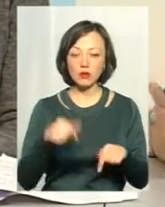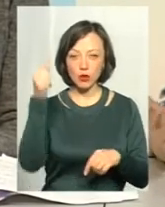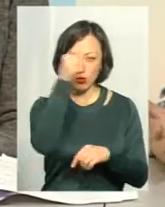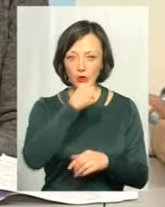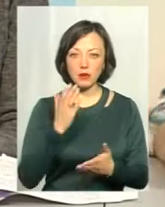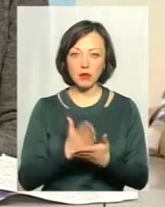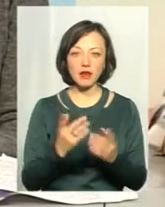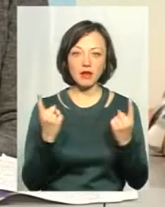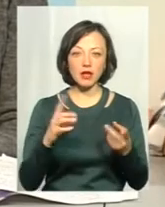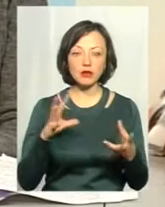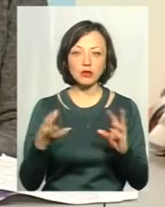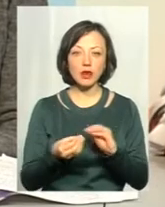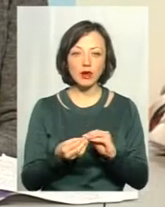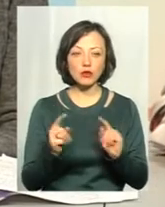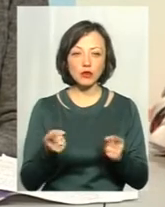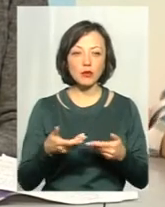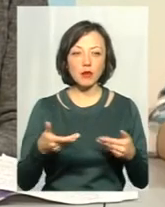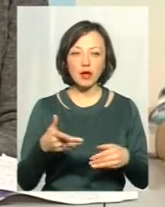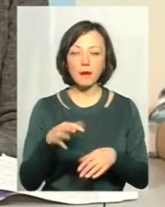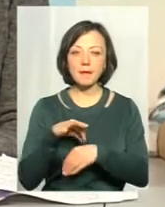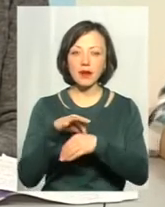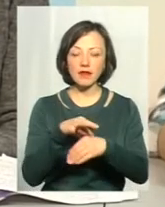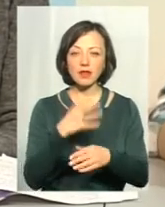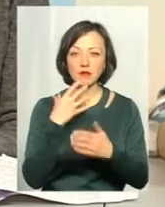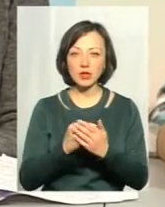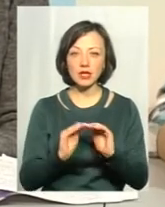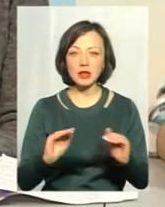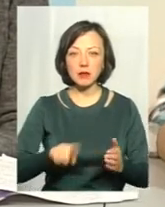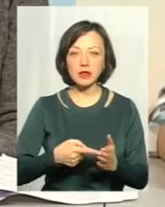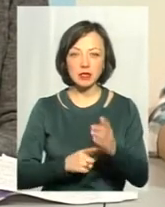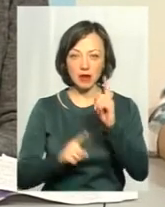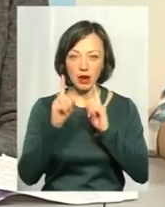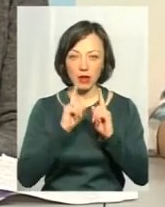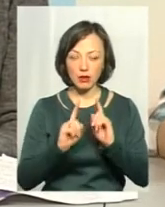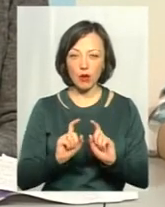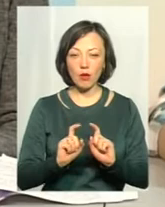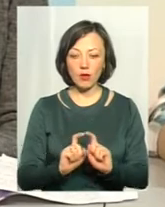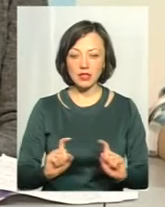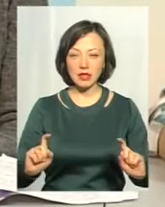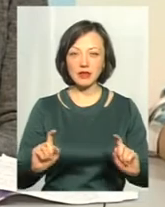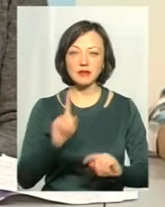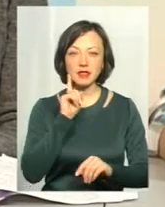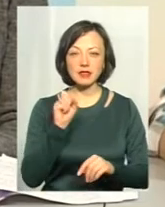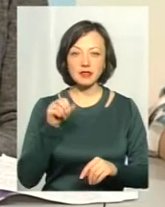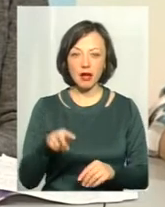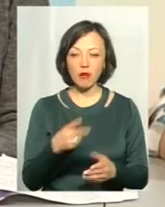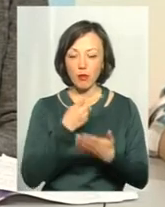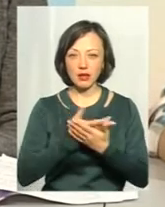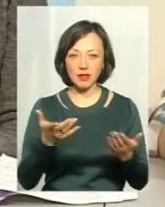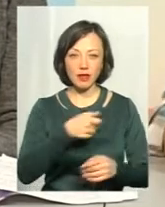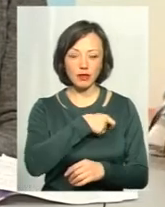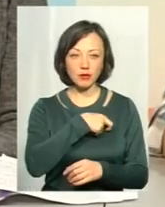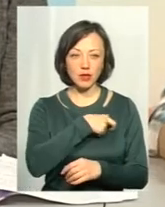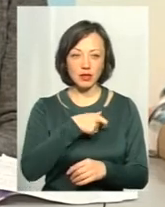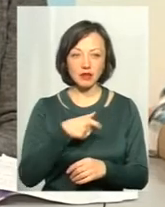мали великий результат. Вже, тому що ми привели своїх дітей в міську раду, ми посадили їх в зеленій залі, ми показали їх депутатам,